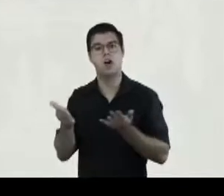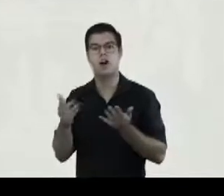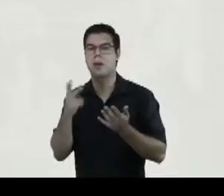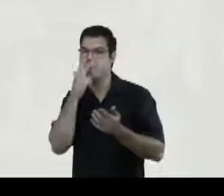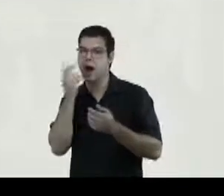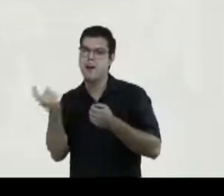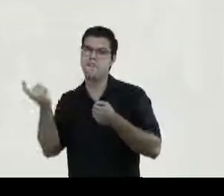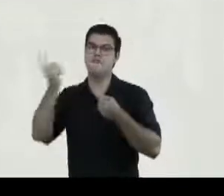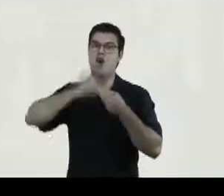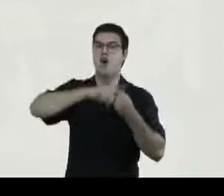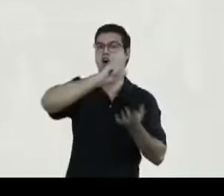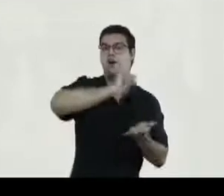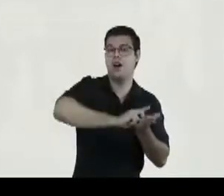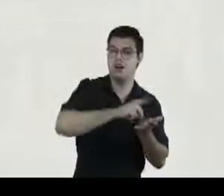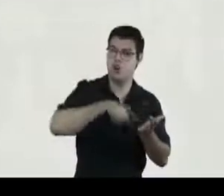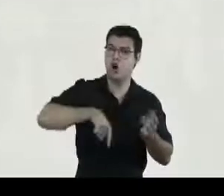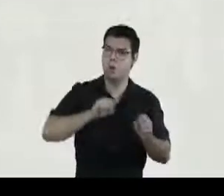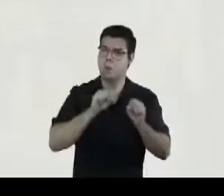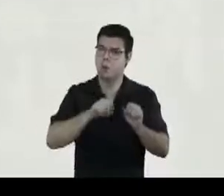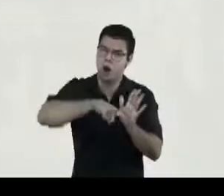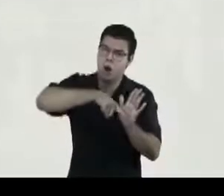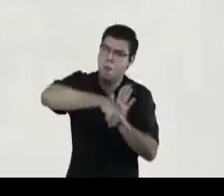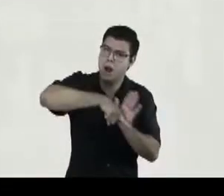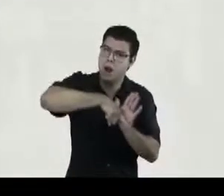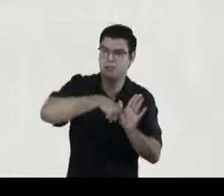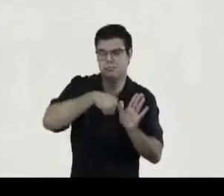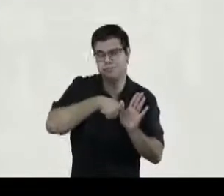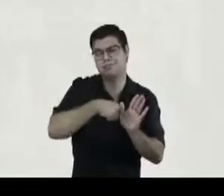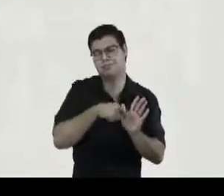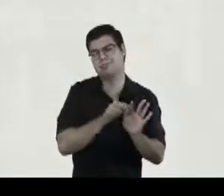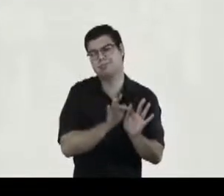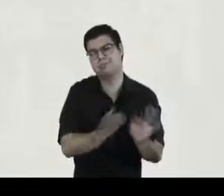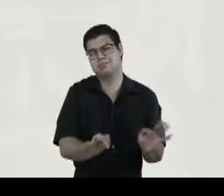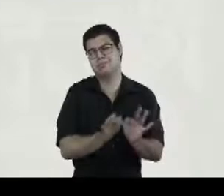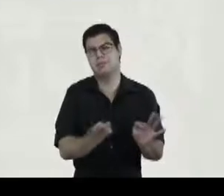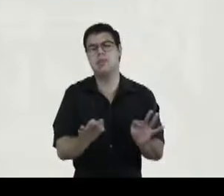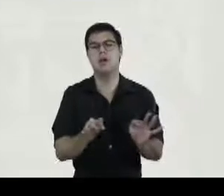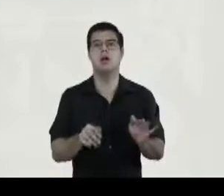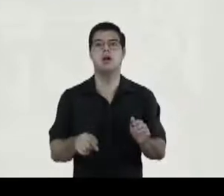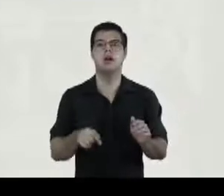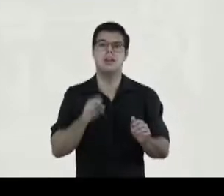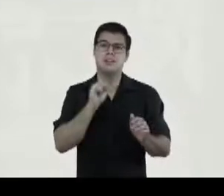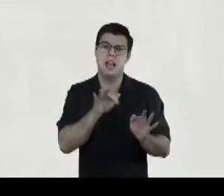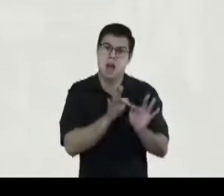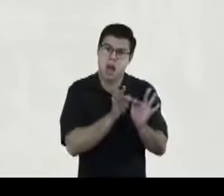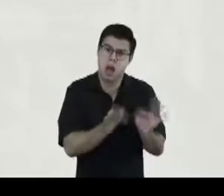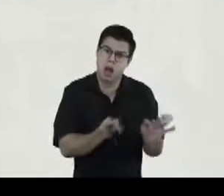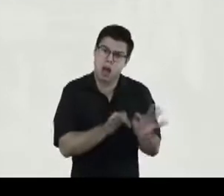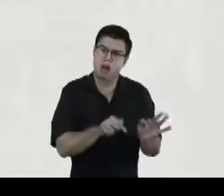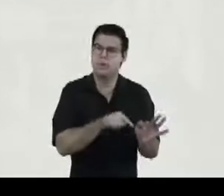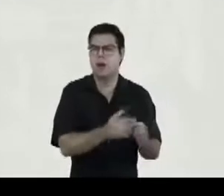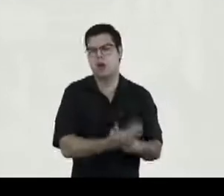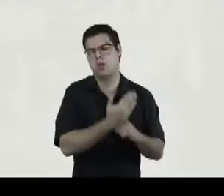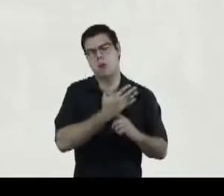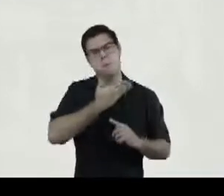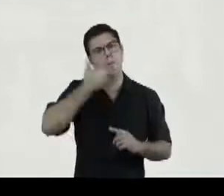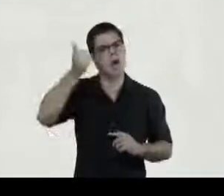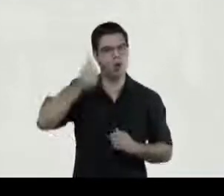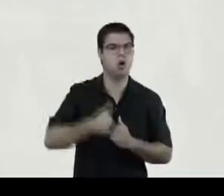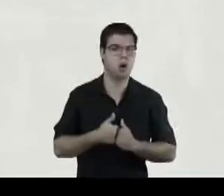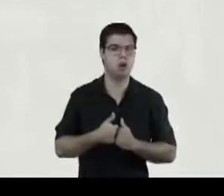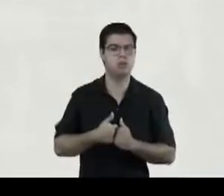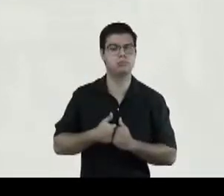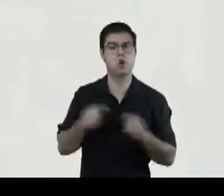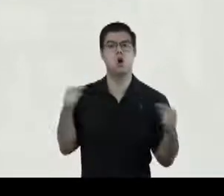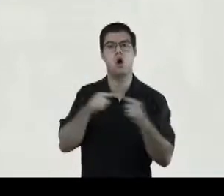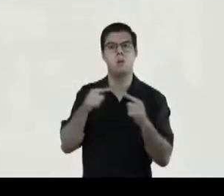toujours aussi simple, hein, plus c'est simple, mieux c'est. C'est basé sur 10 ans de travail à l'origine. Il travaillait